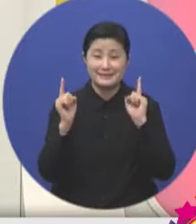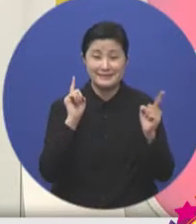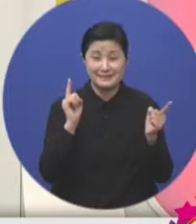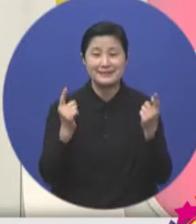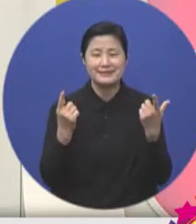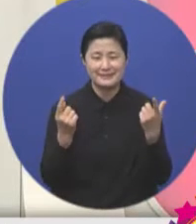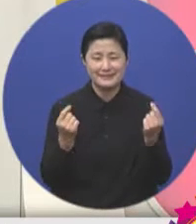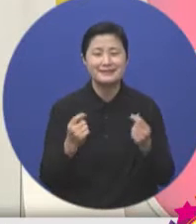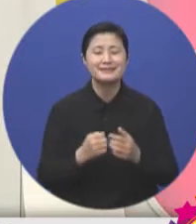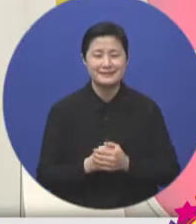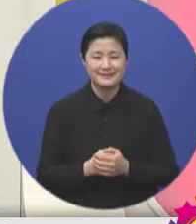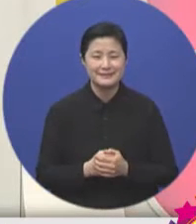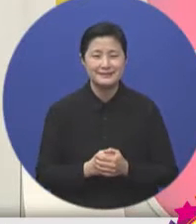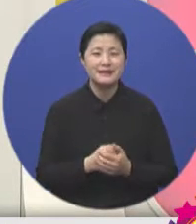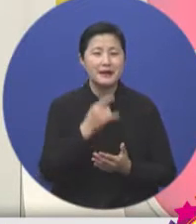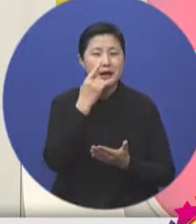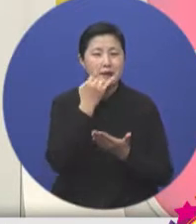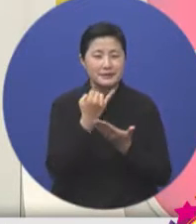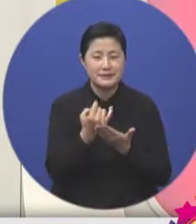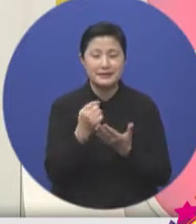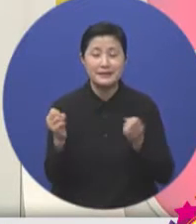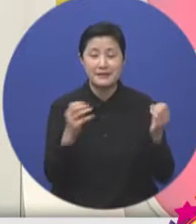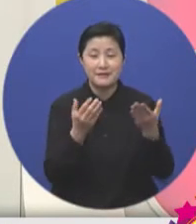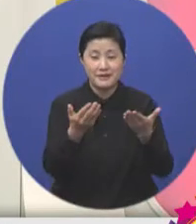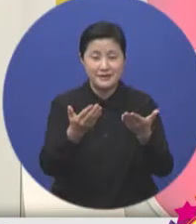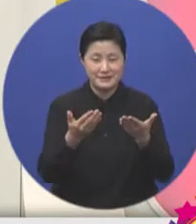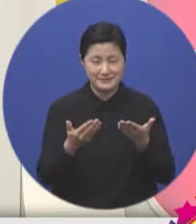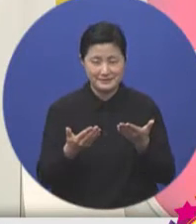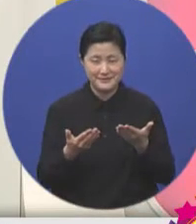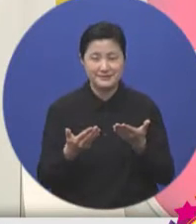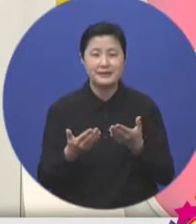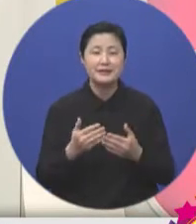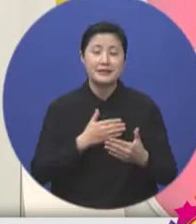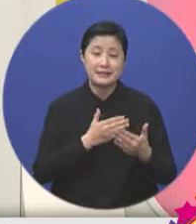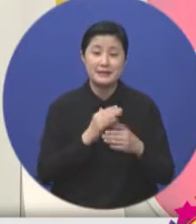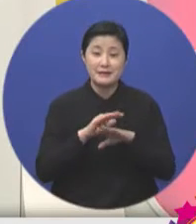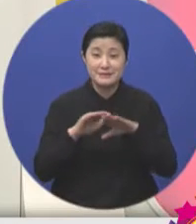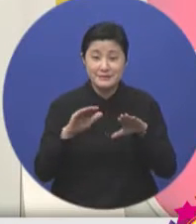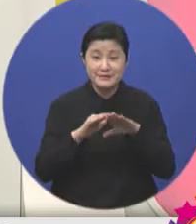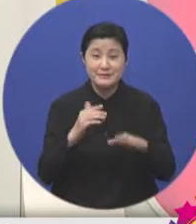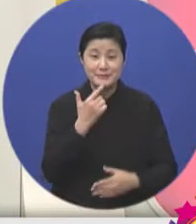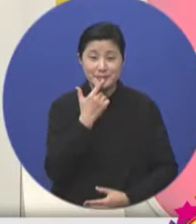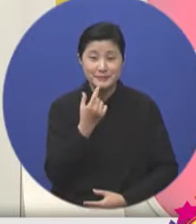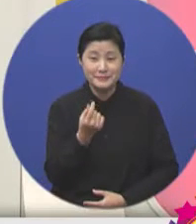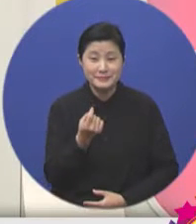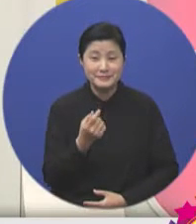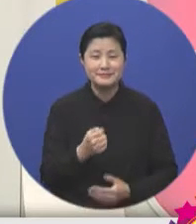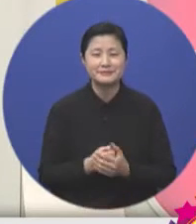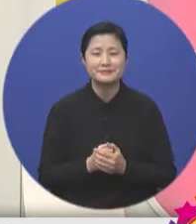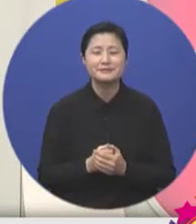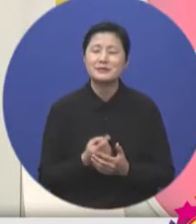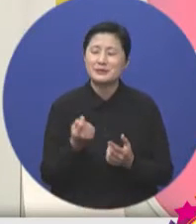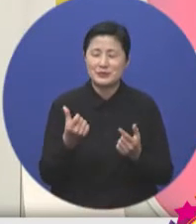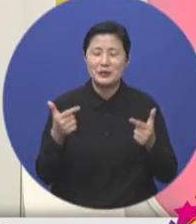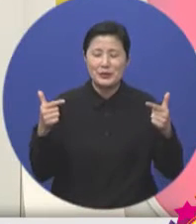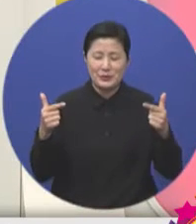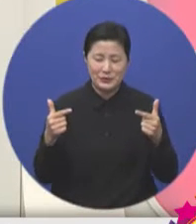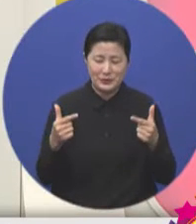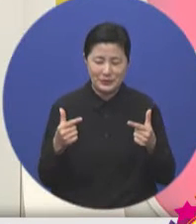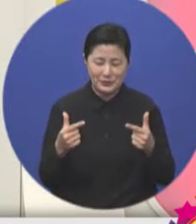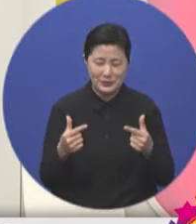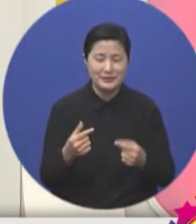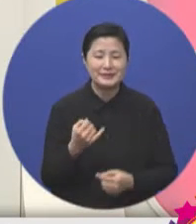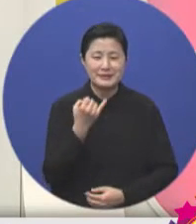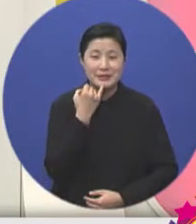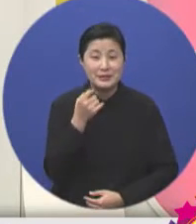예, 그러죠. 어머님 이렇게 이야기를 나누면서 좀 긴장이 좀 풀리시죠? 네, 조금 그래서 가요.